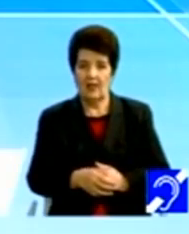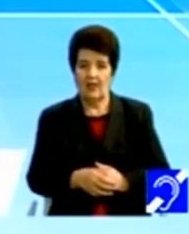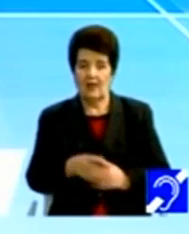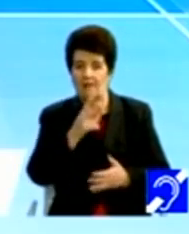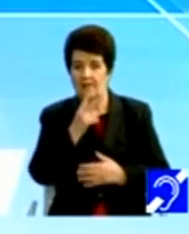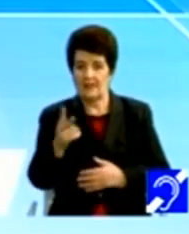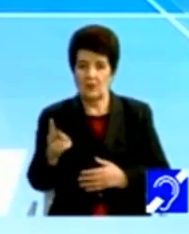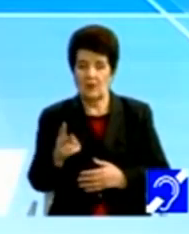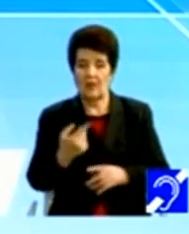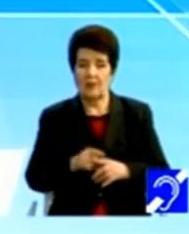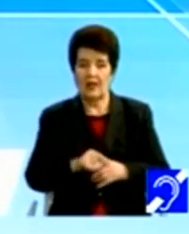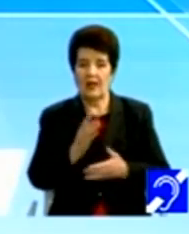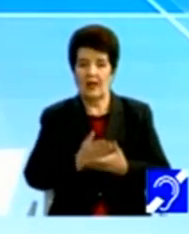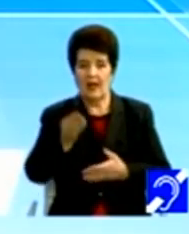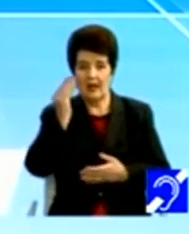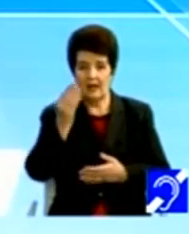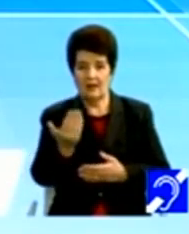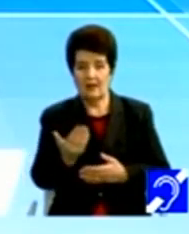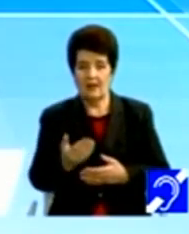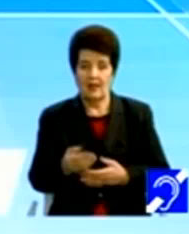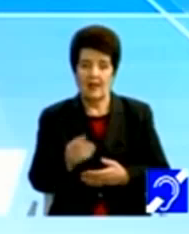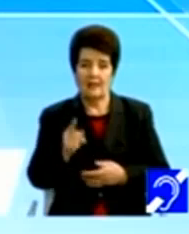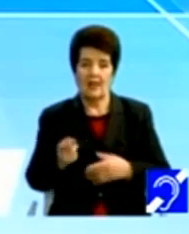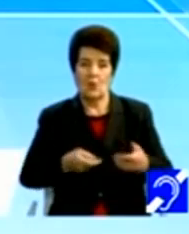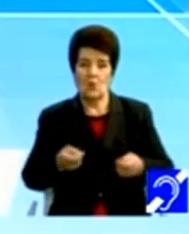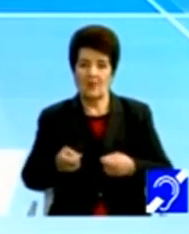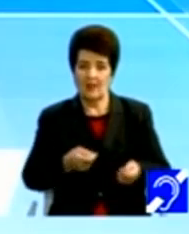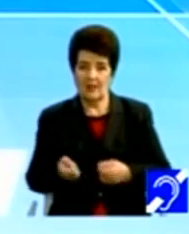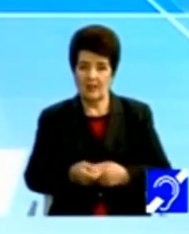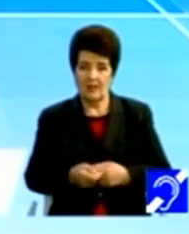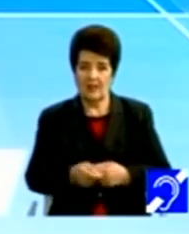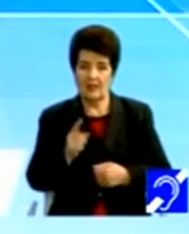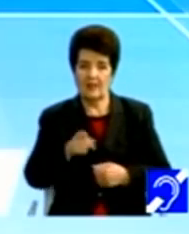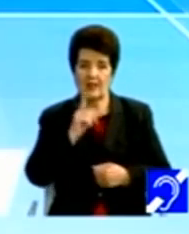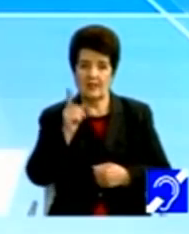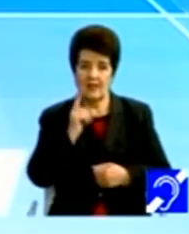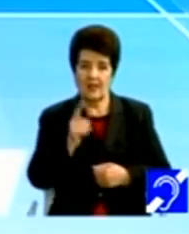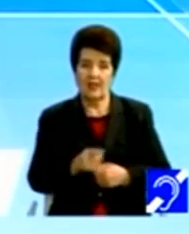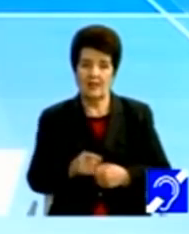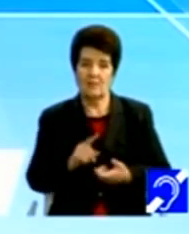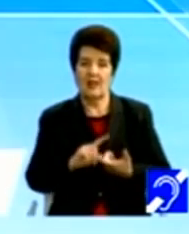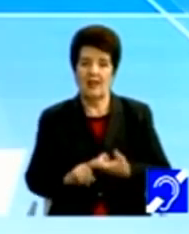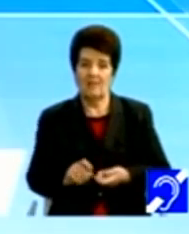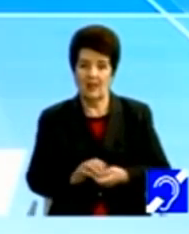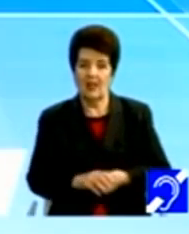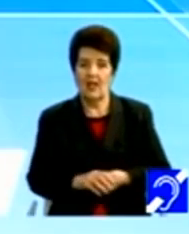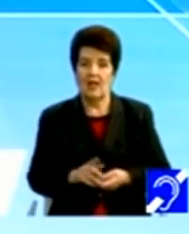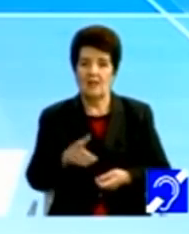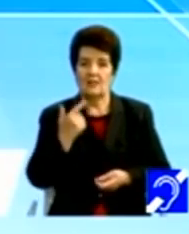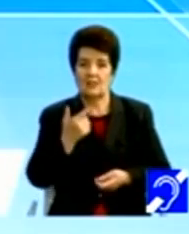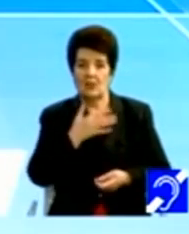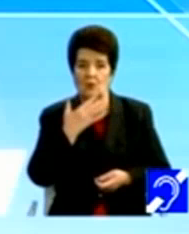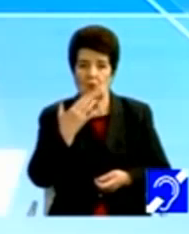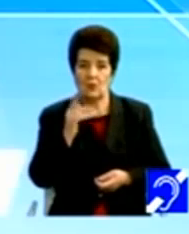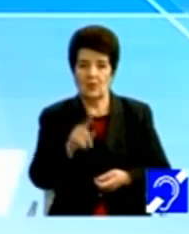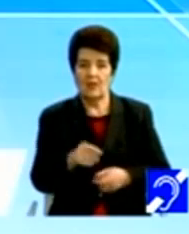viziunilor pe care le are actul de guvernare și mă refer la noțiunea de tineret în sine, care de cele mai multe ori se reduce la cei